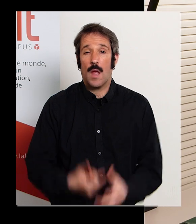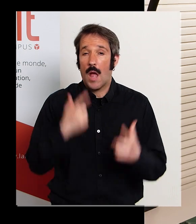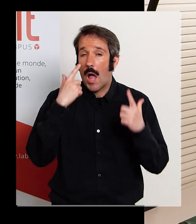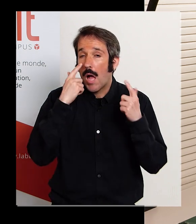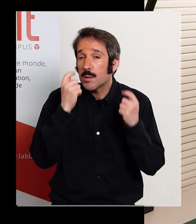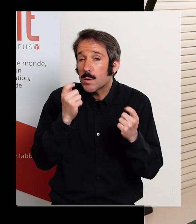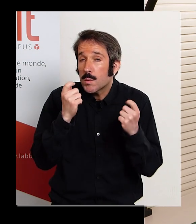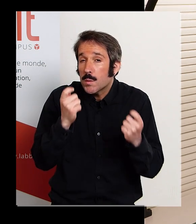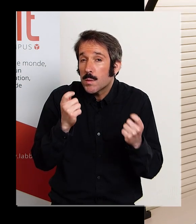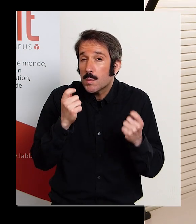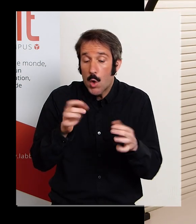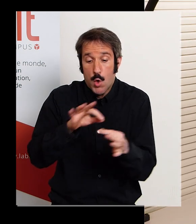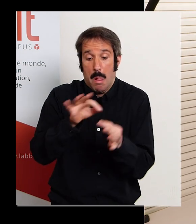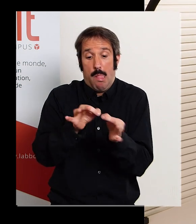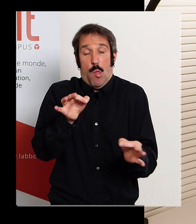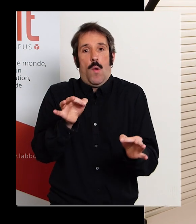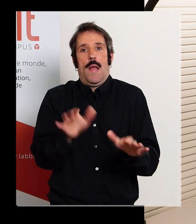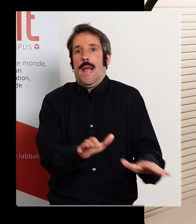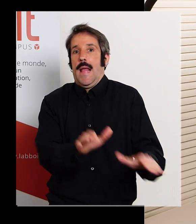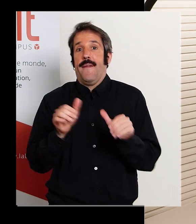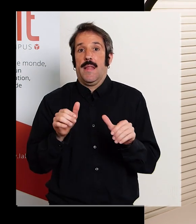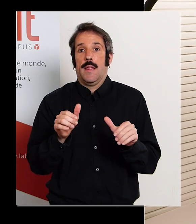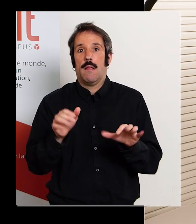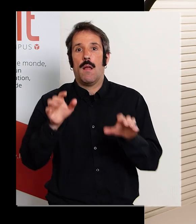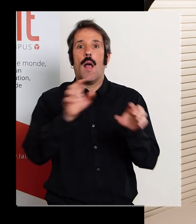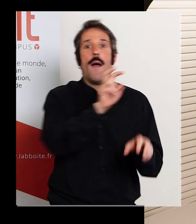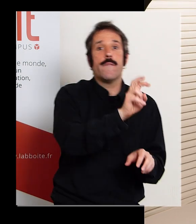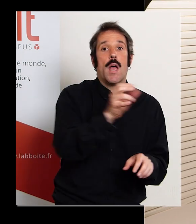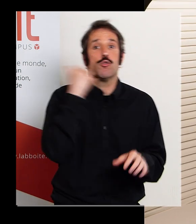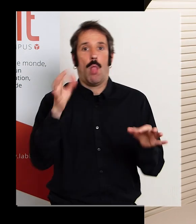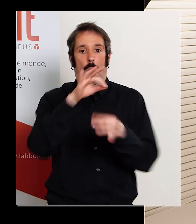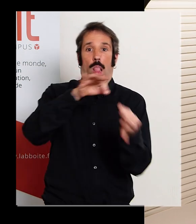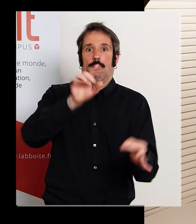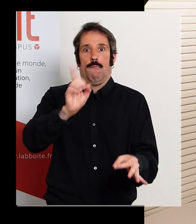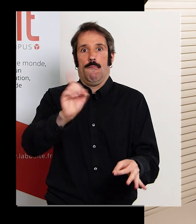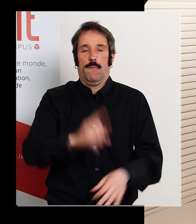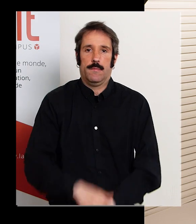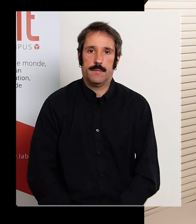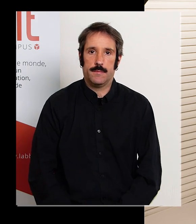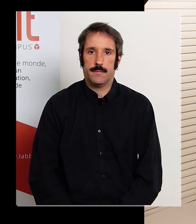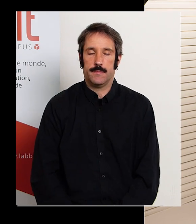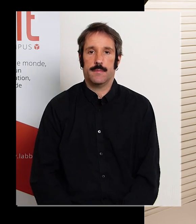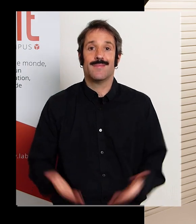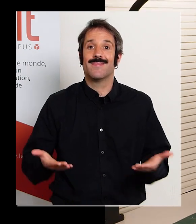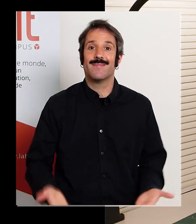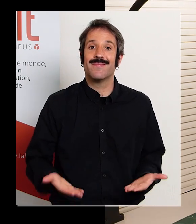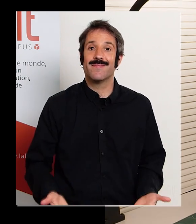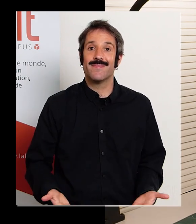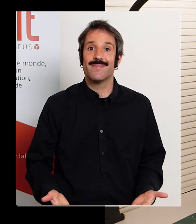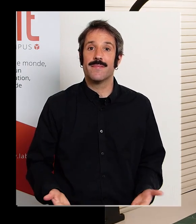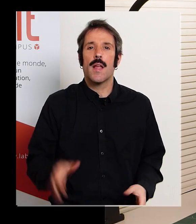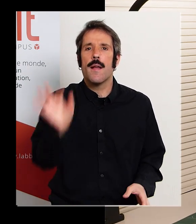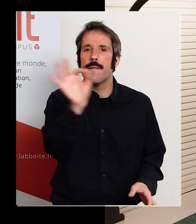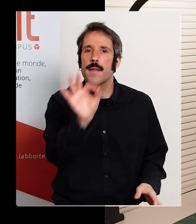Vous faites très attention à ne pas créer de nœud entre le chemin vert et le chemin jaune.